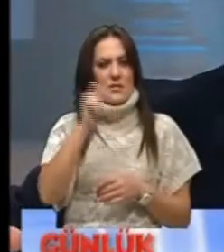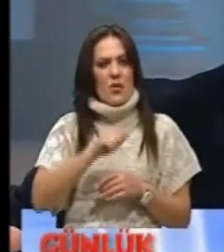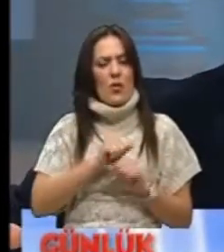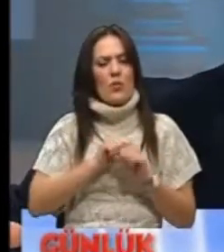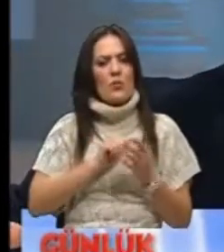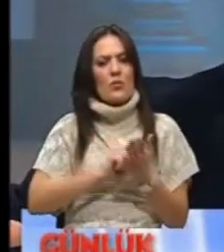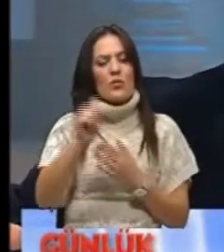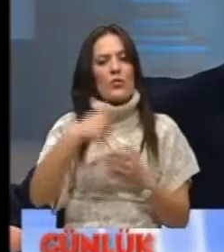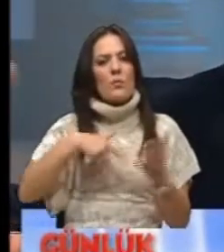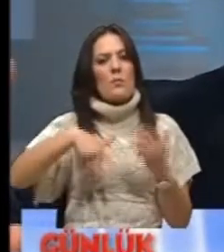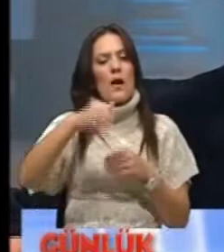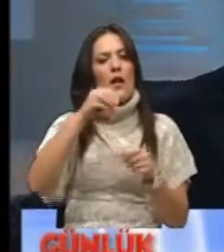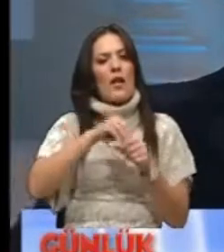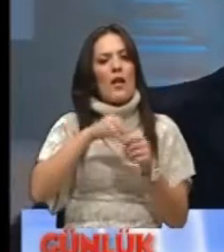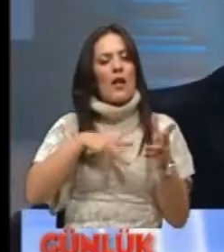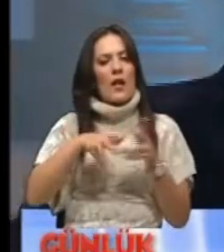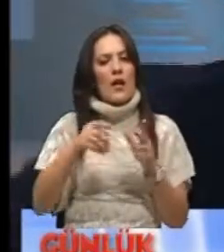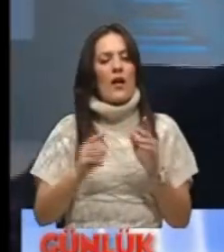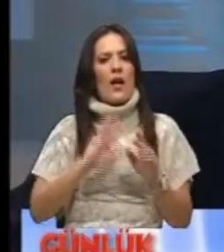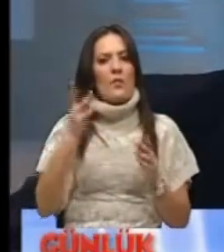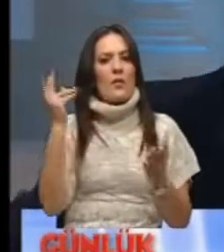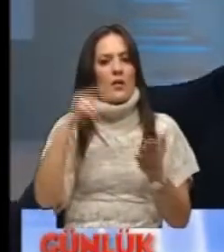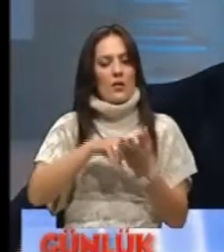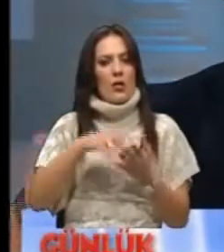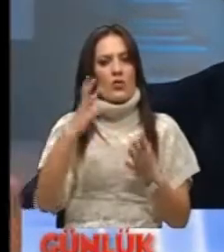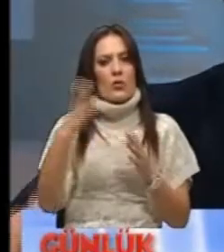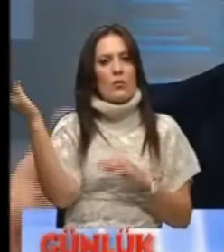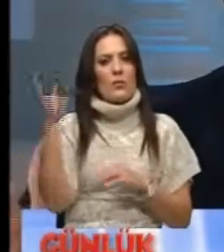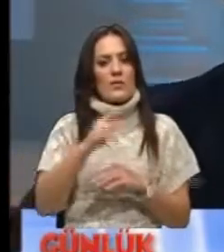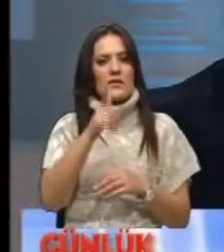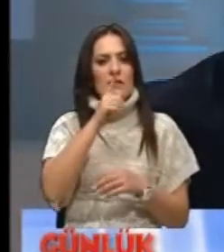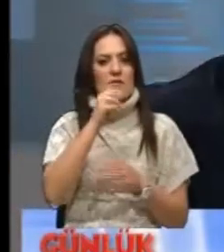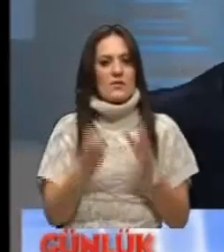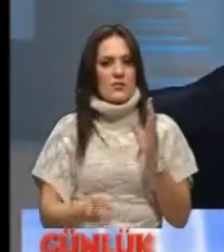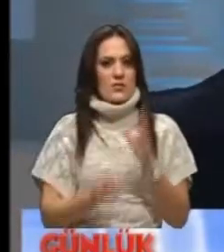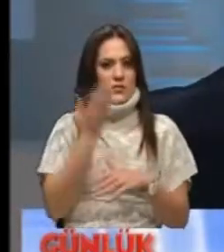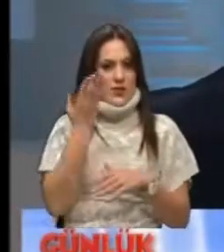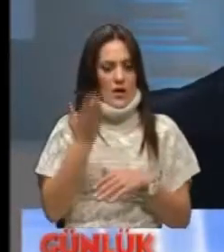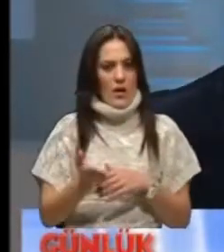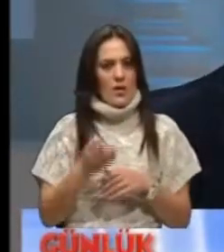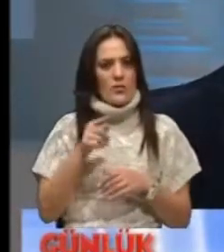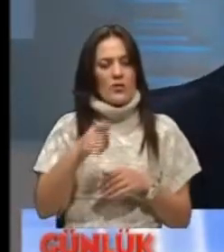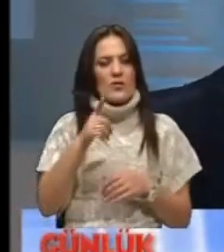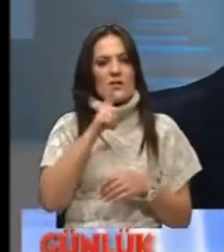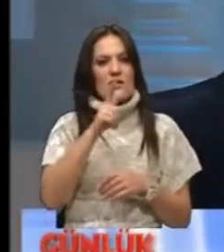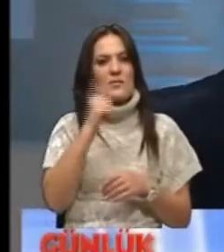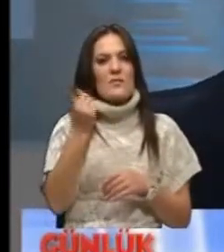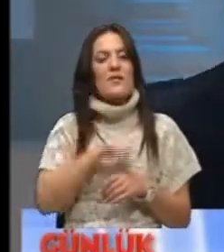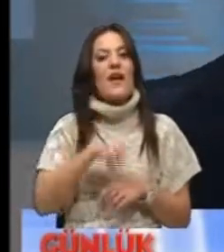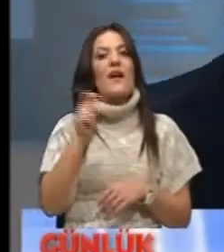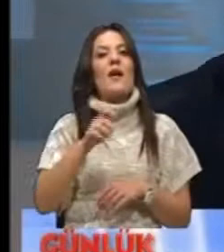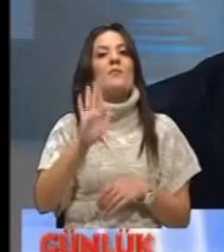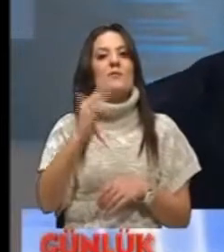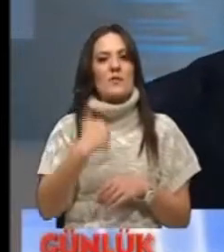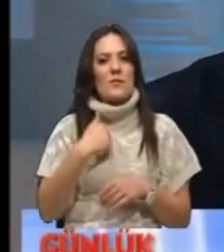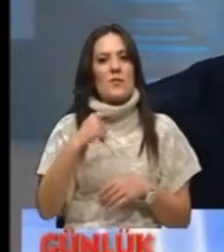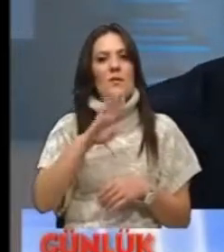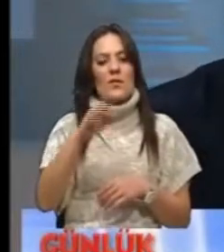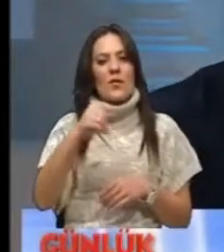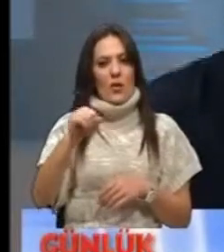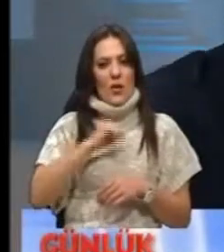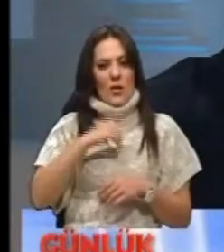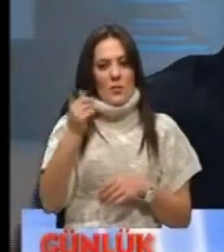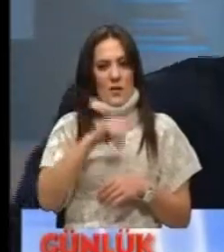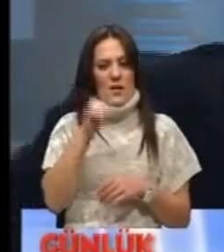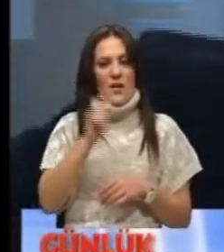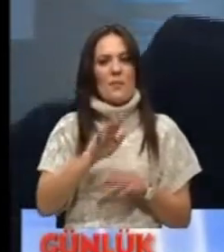bütün mahalleyi havaya kaldırırdı. Fazla hassastı. Top çarpardı, bam bam öterdi. Bu sözü bir daha yapmayacağım. Bir endişelendiriz, bir daha